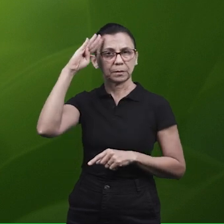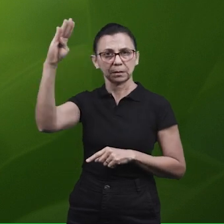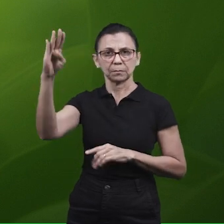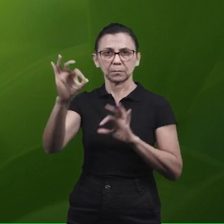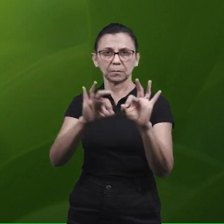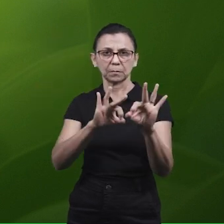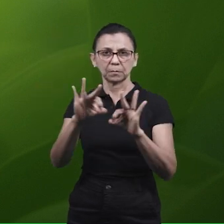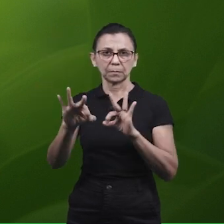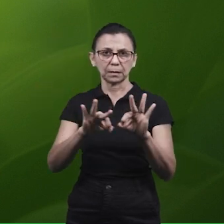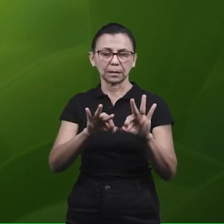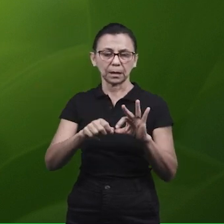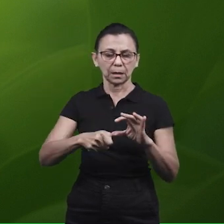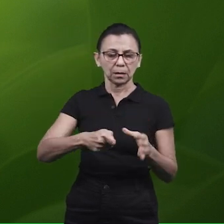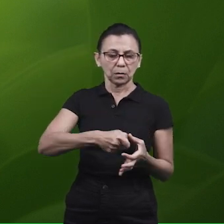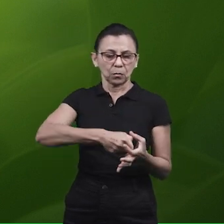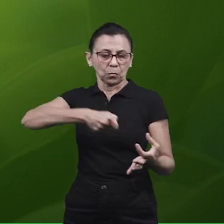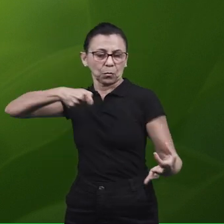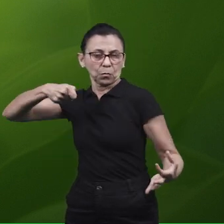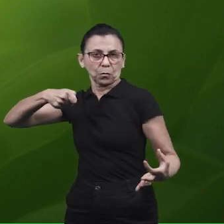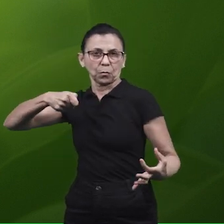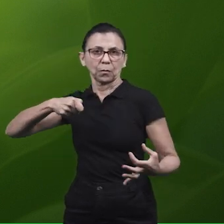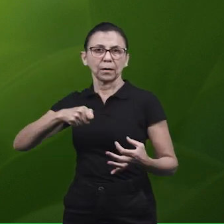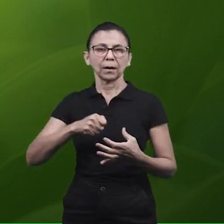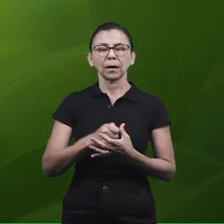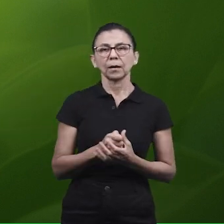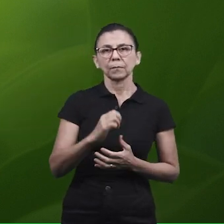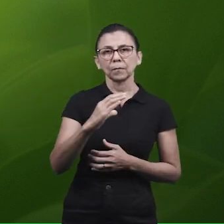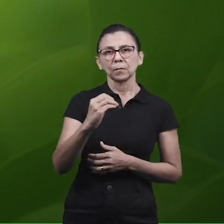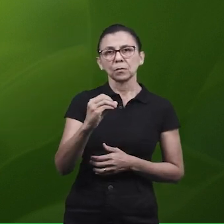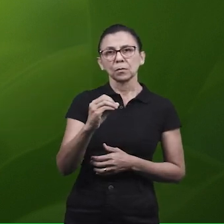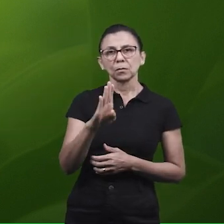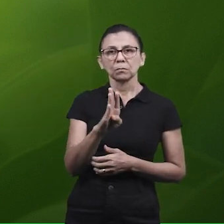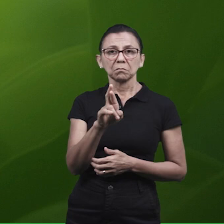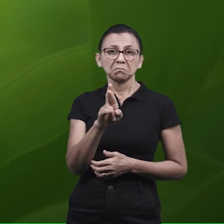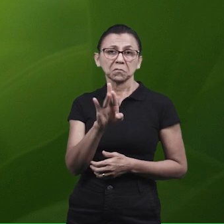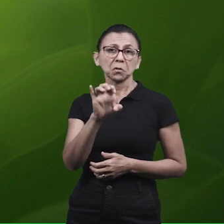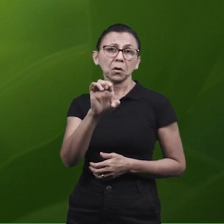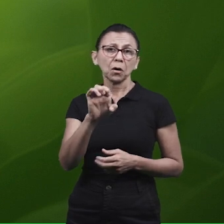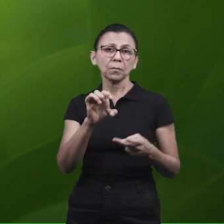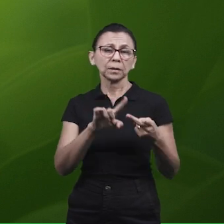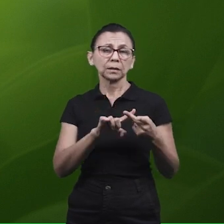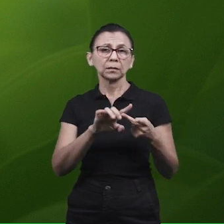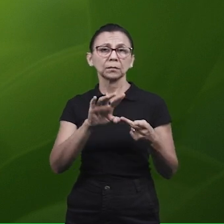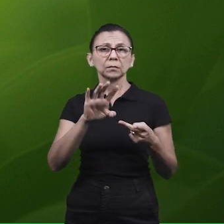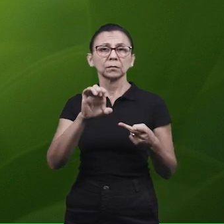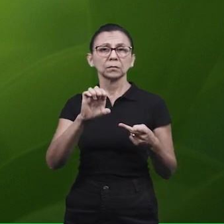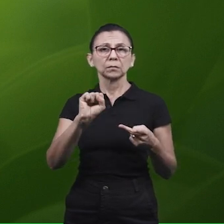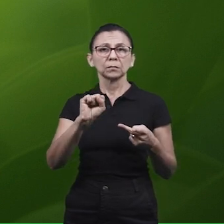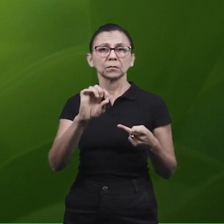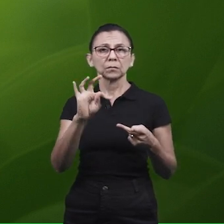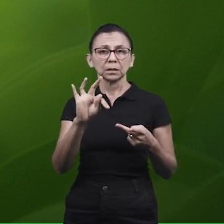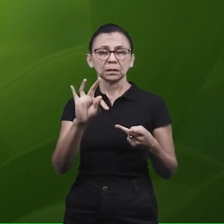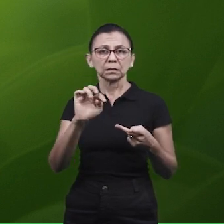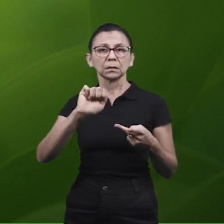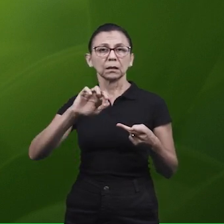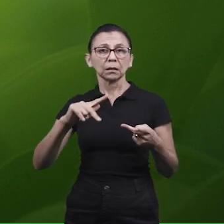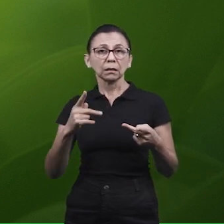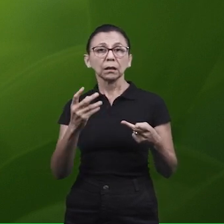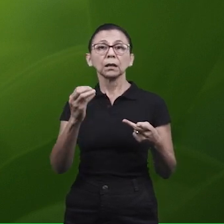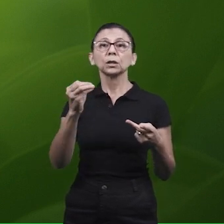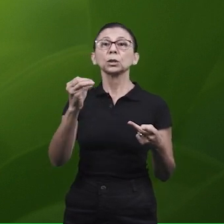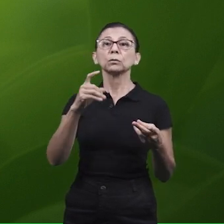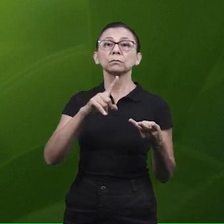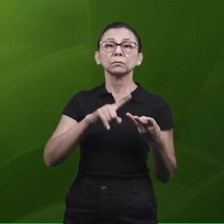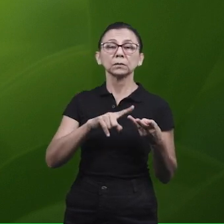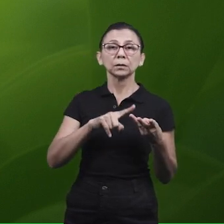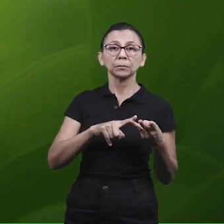de fer, n'est-ce pas? Donc les éléments ici essentiels pour la confection des épées,